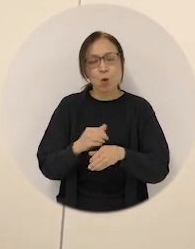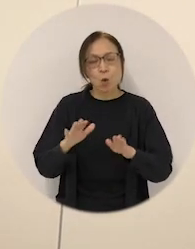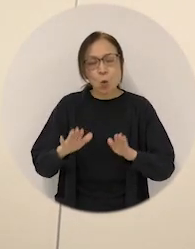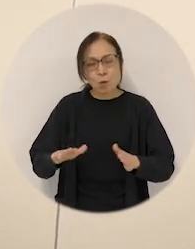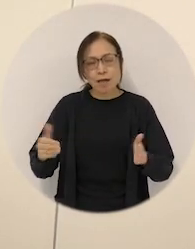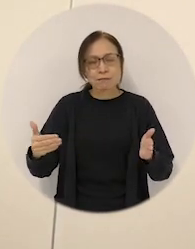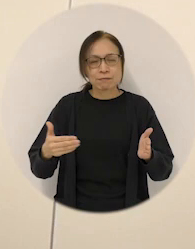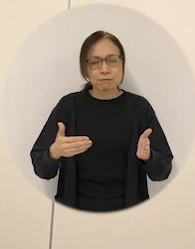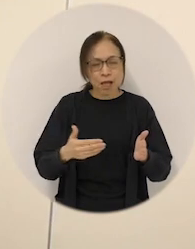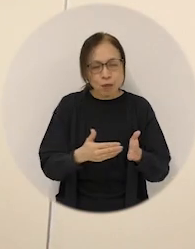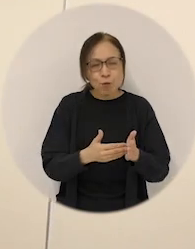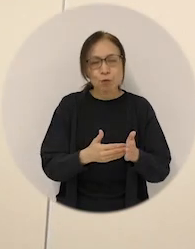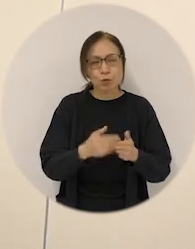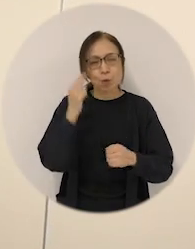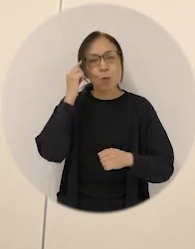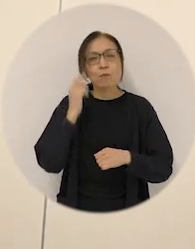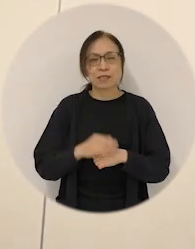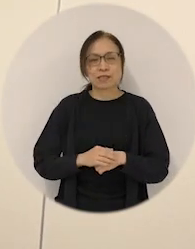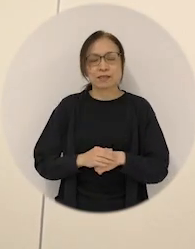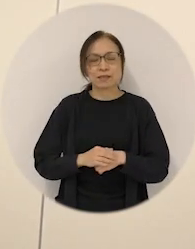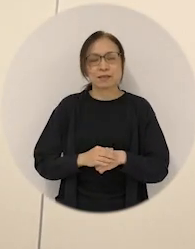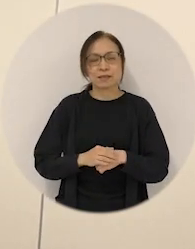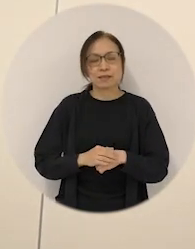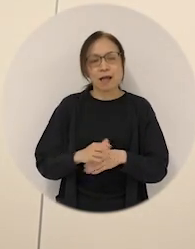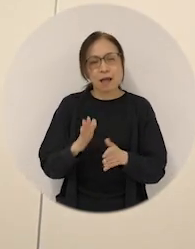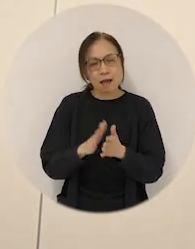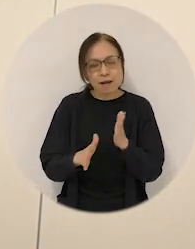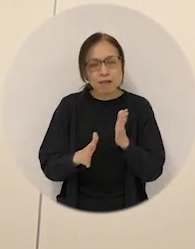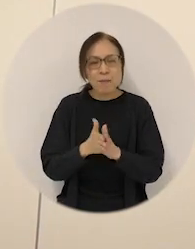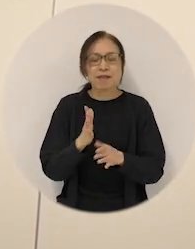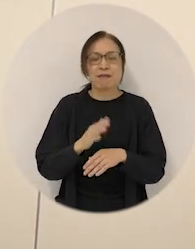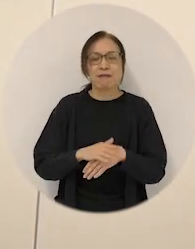28ページを見てるんですが、改めてその